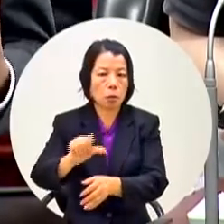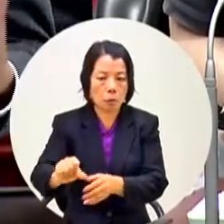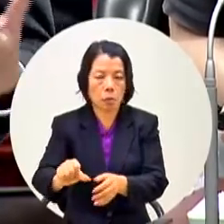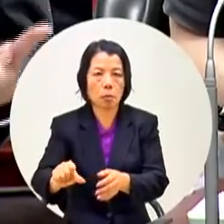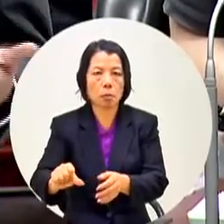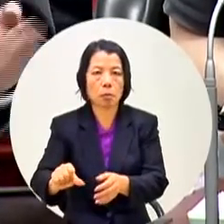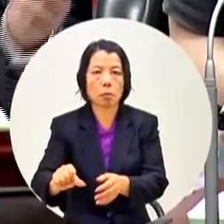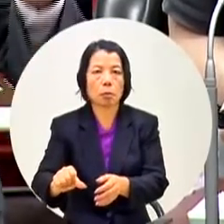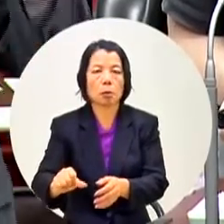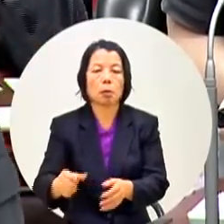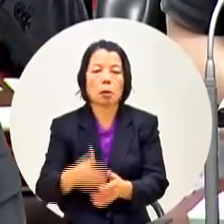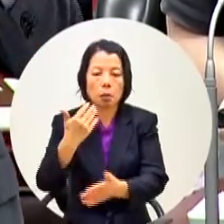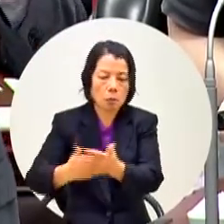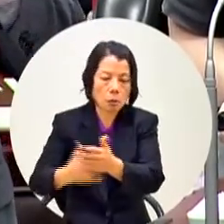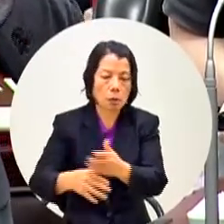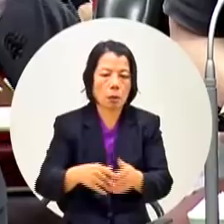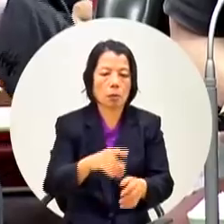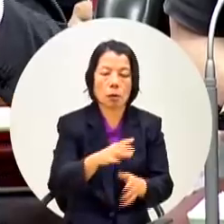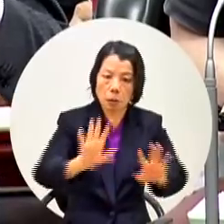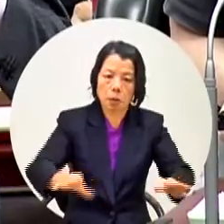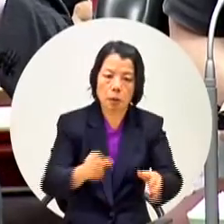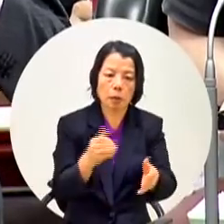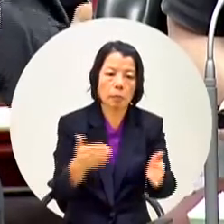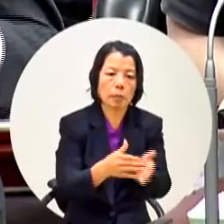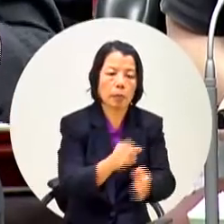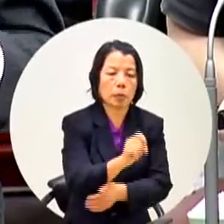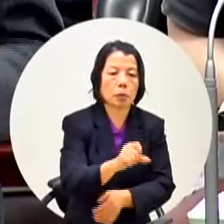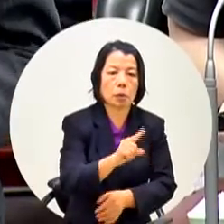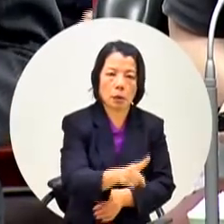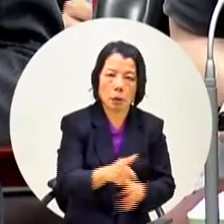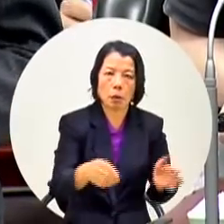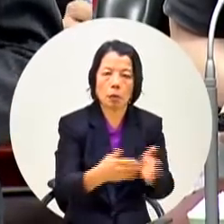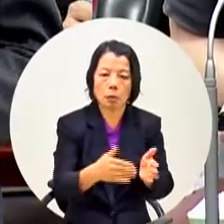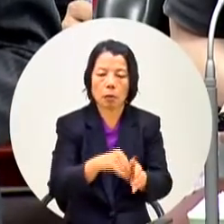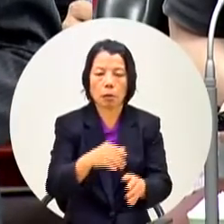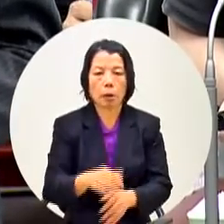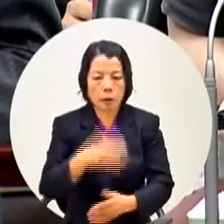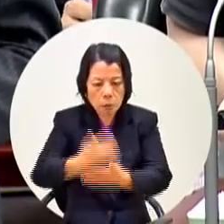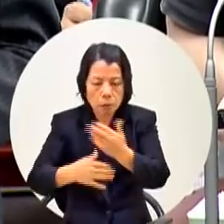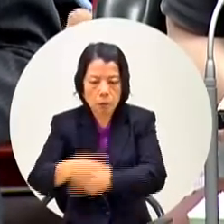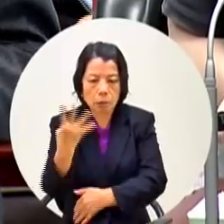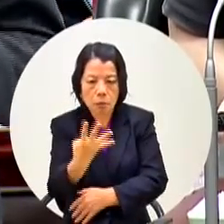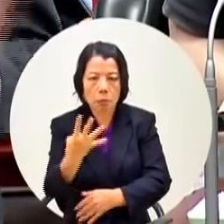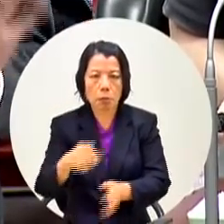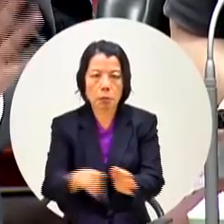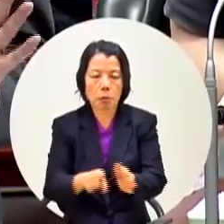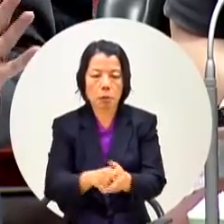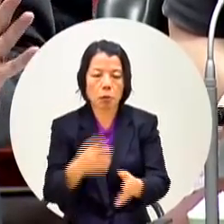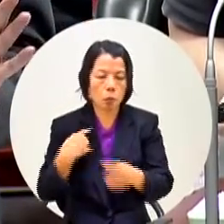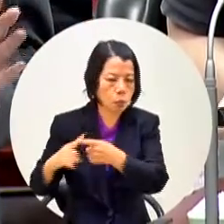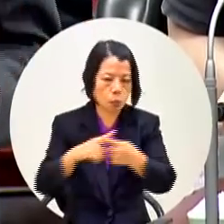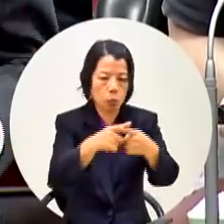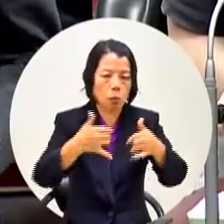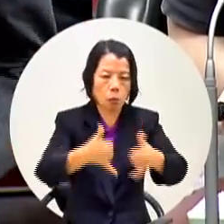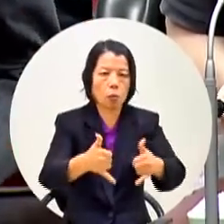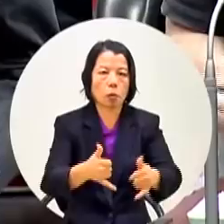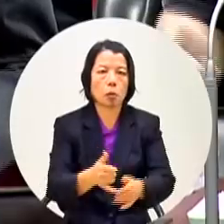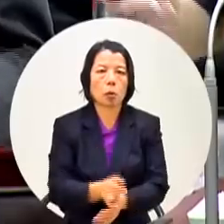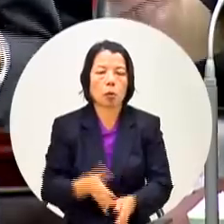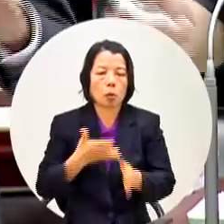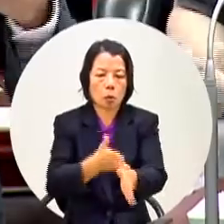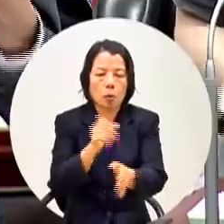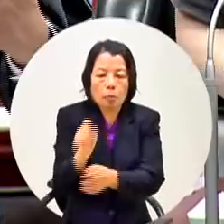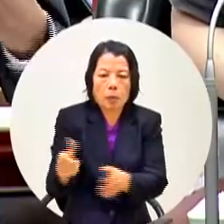目前的看法是4列车在我争议路段还没讨论完之前，我4列车就把它 hold 住，我就不买了。哦，原则上是